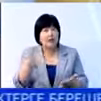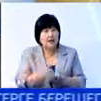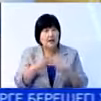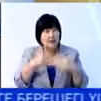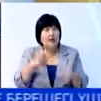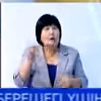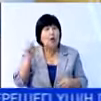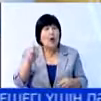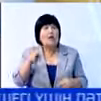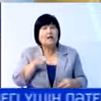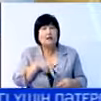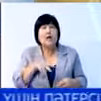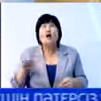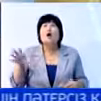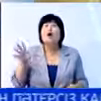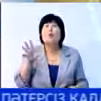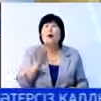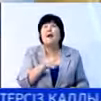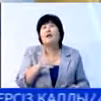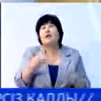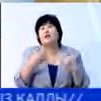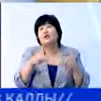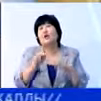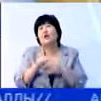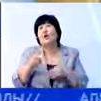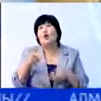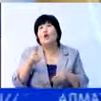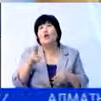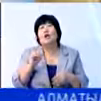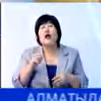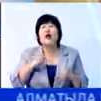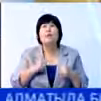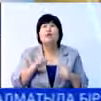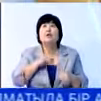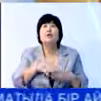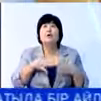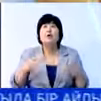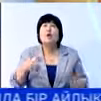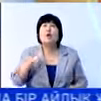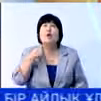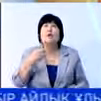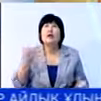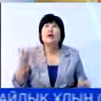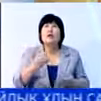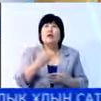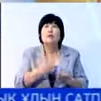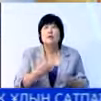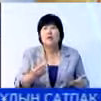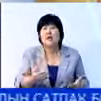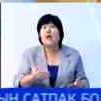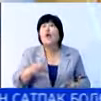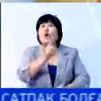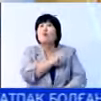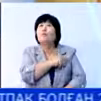алтын белгінің барлығын шығаруға Гүлнар апайдың еңбегі өте зор. Оның ішінде атап өтетін болсақ,